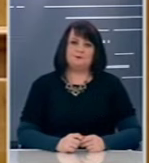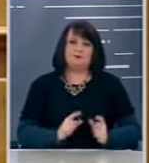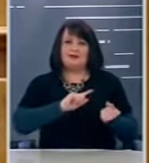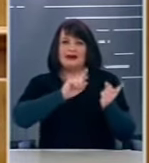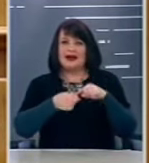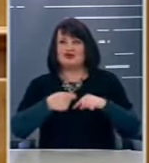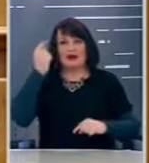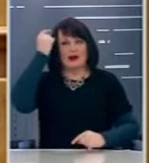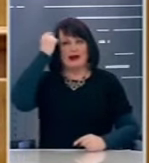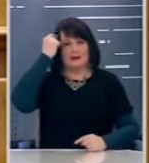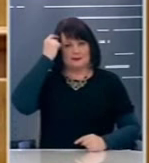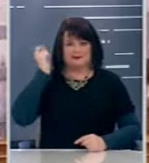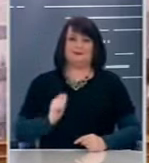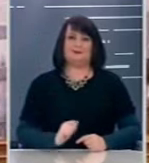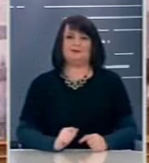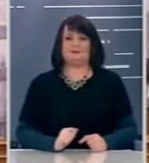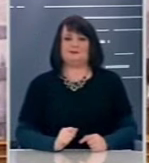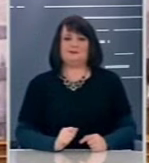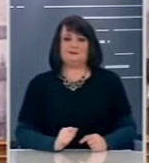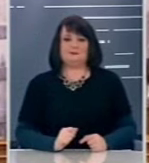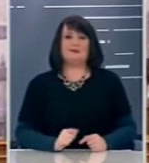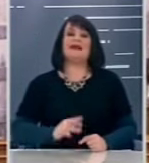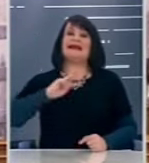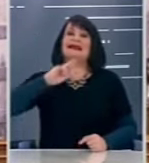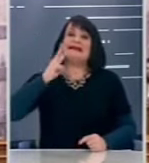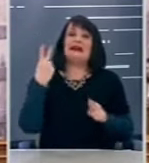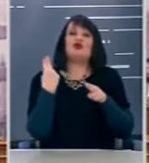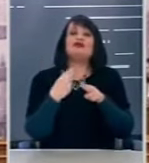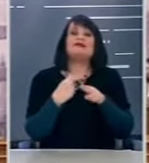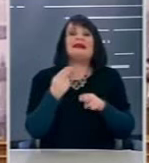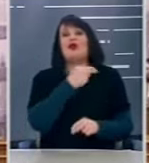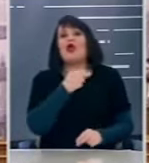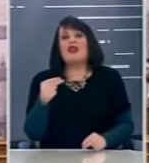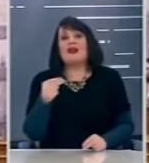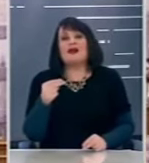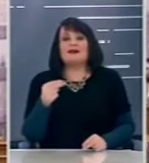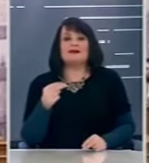αυτή μας φέρνει και στο τρίτο σημαντικό δεδομένο στο οποίο ήθελα να αναφερθώ.